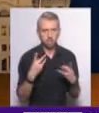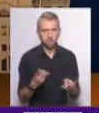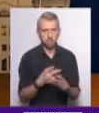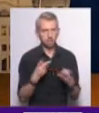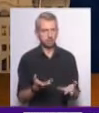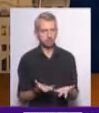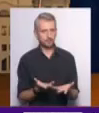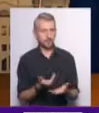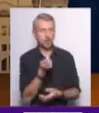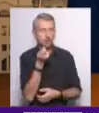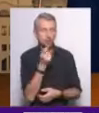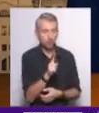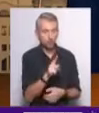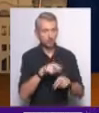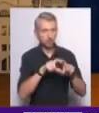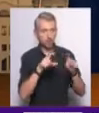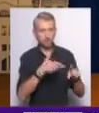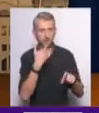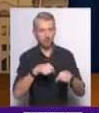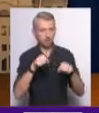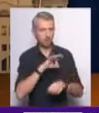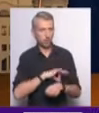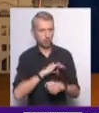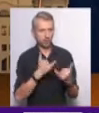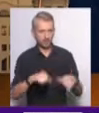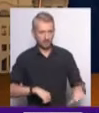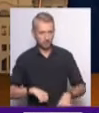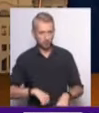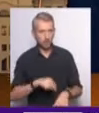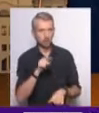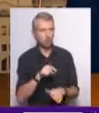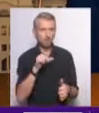продовжується. Жоден забудовник не має права використовувати зараз тітушок. Це, угу. Вони є